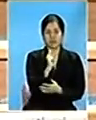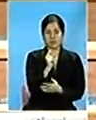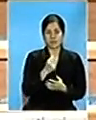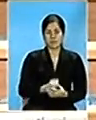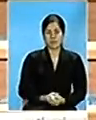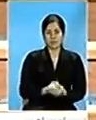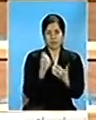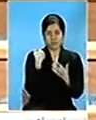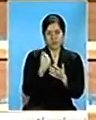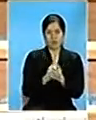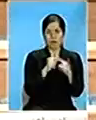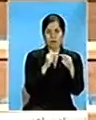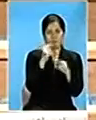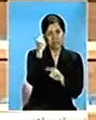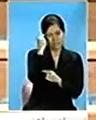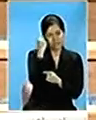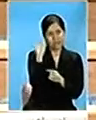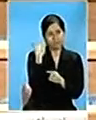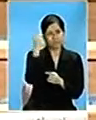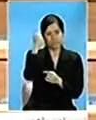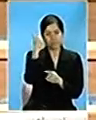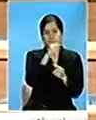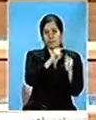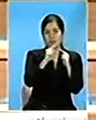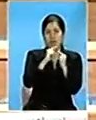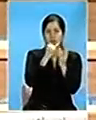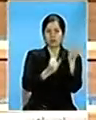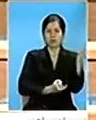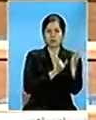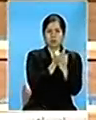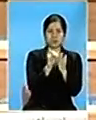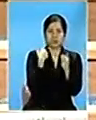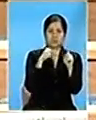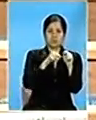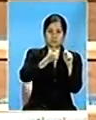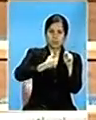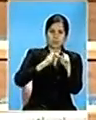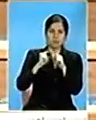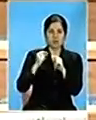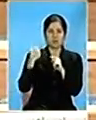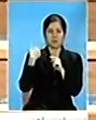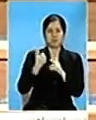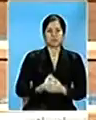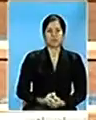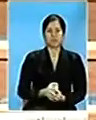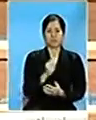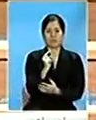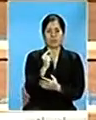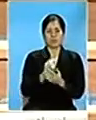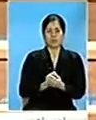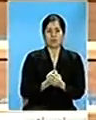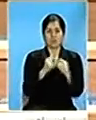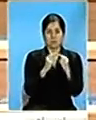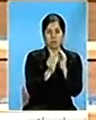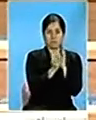ๆที่มาอย่างหลากหลายทั่วทุกจังหวัดแทบจะทุกตำบลด้วยซ้ำจะได้รับการแปร